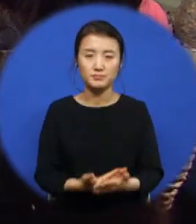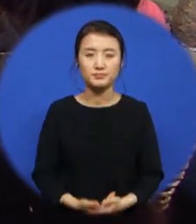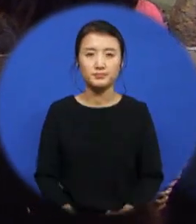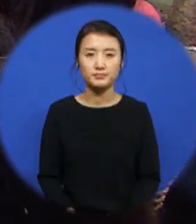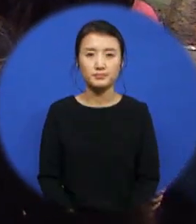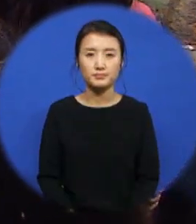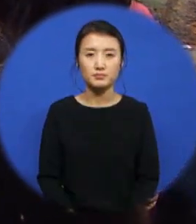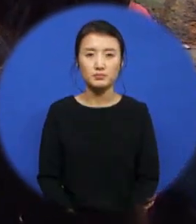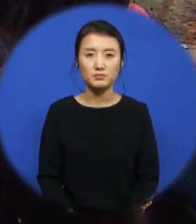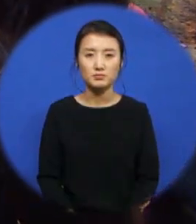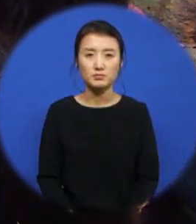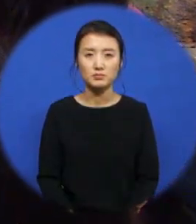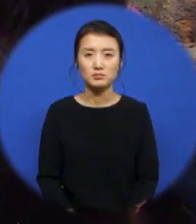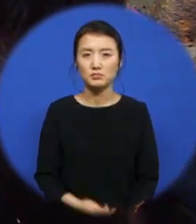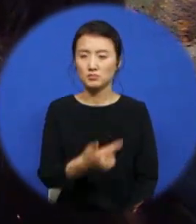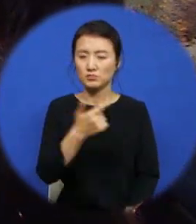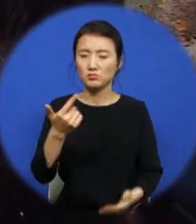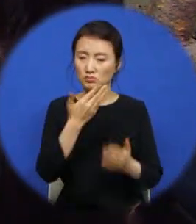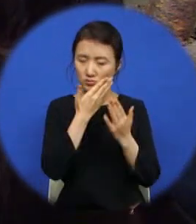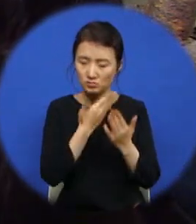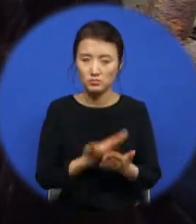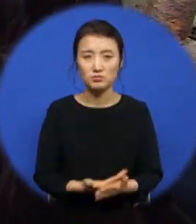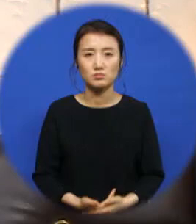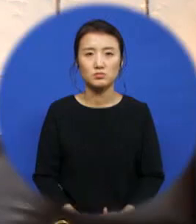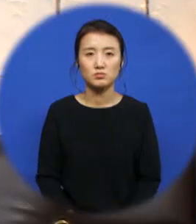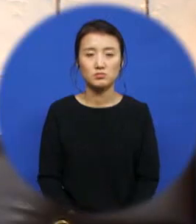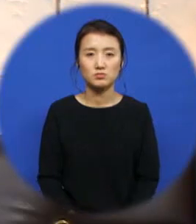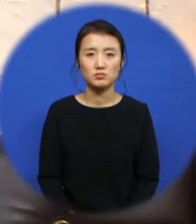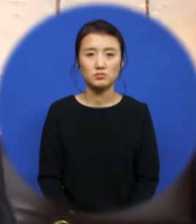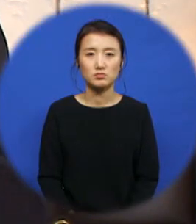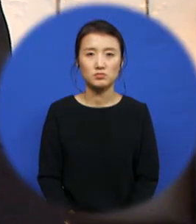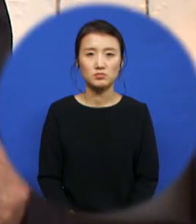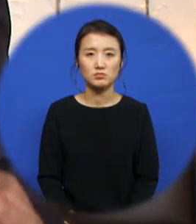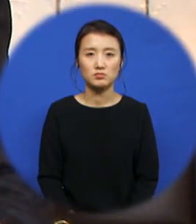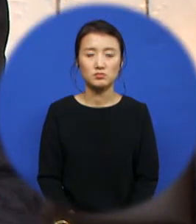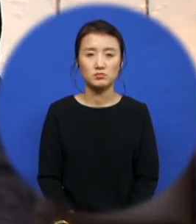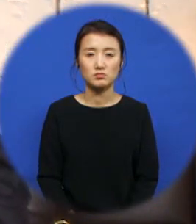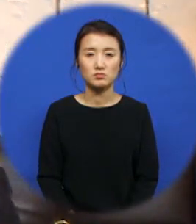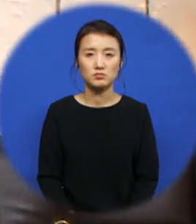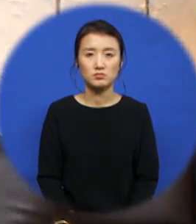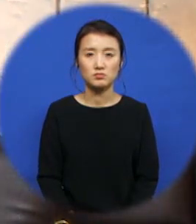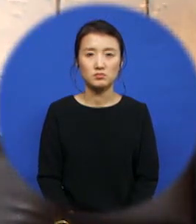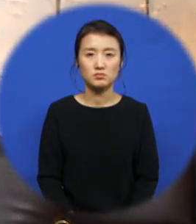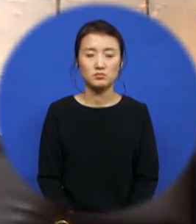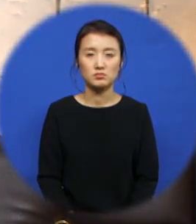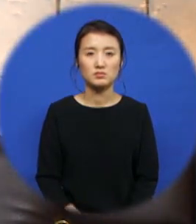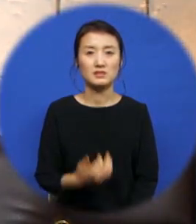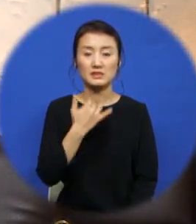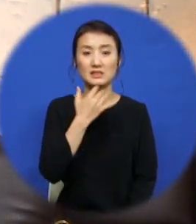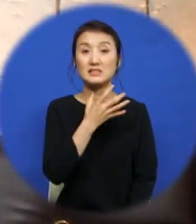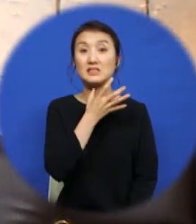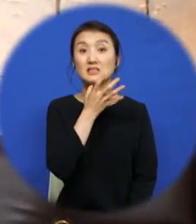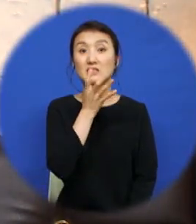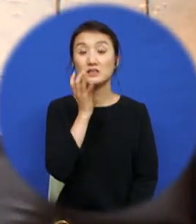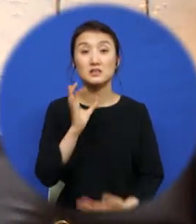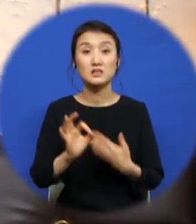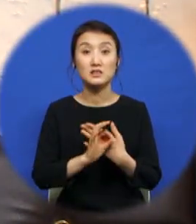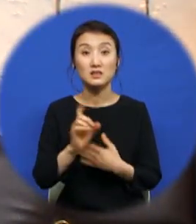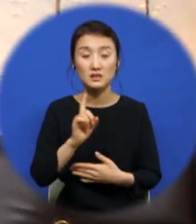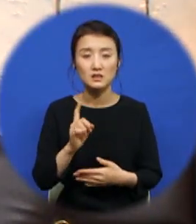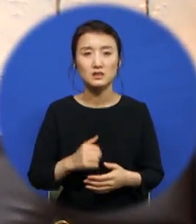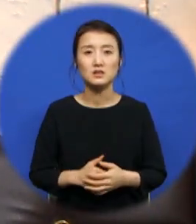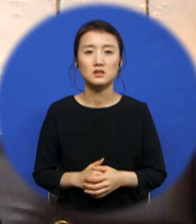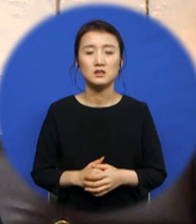이게 터놓고 중요한 같애 아 그래서 저는 이제 나이가 좀 더 쉬면 은 어른들이